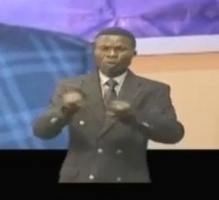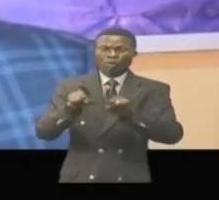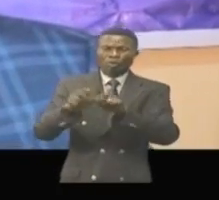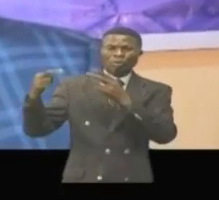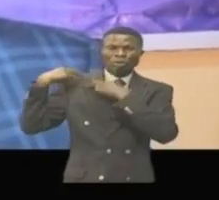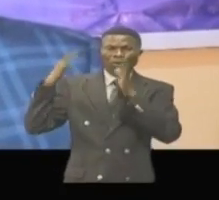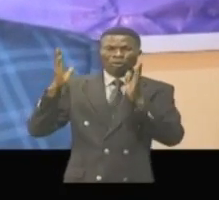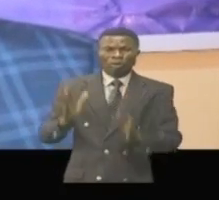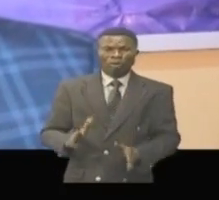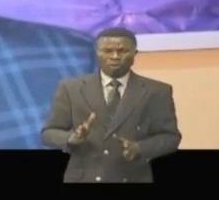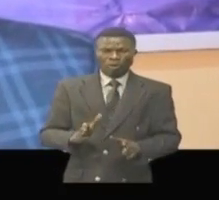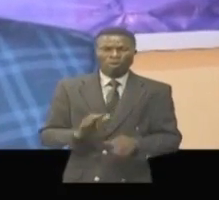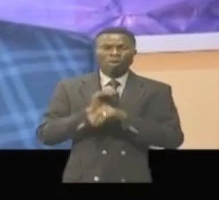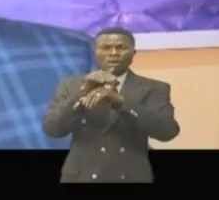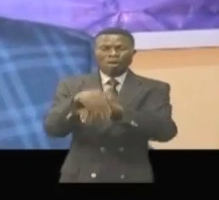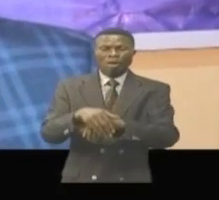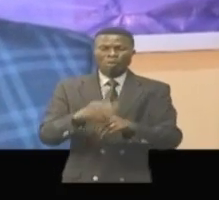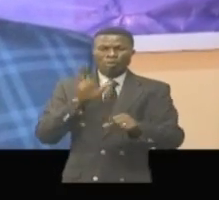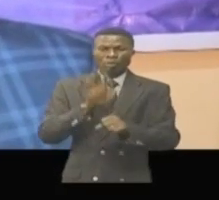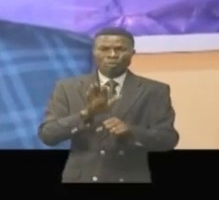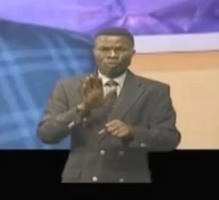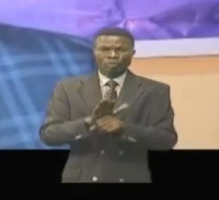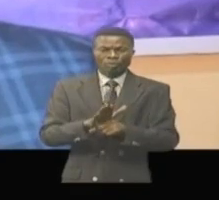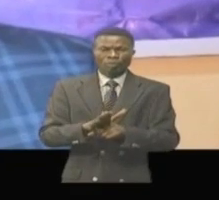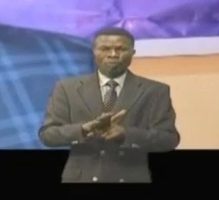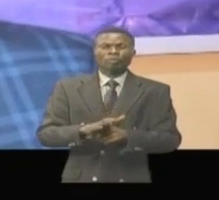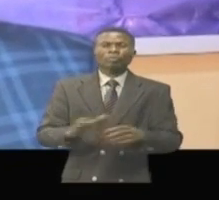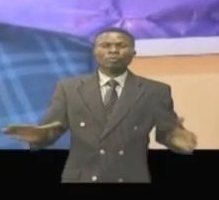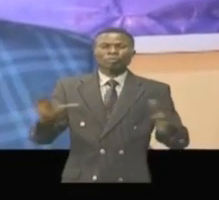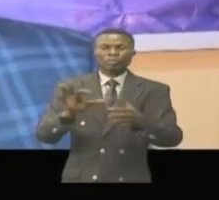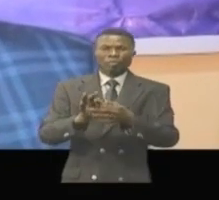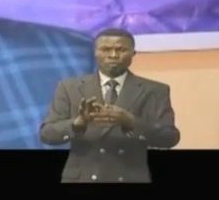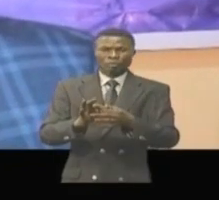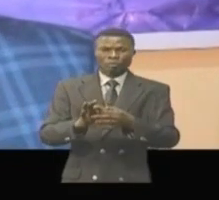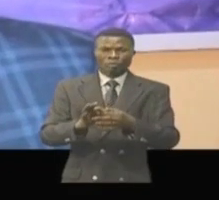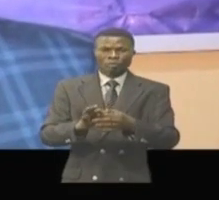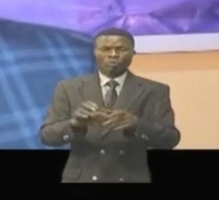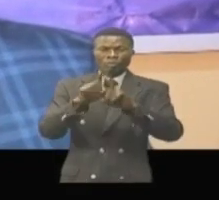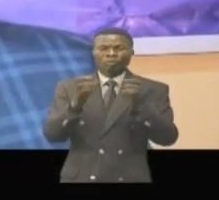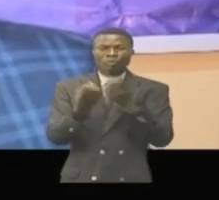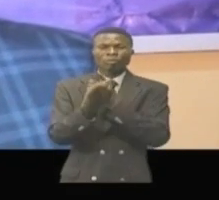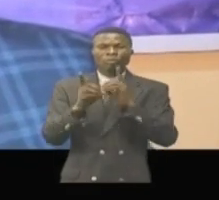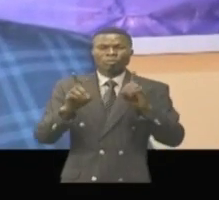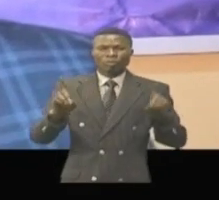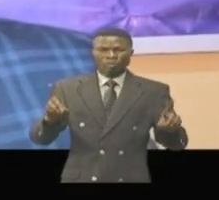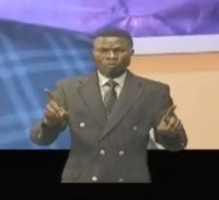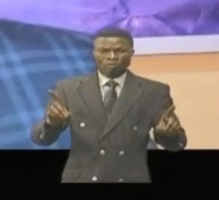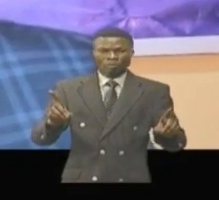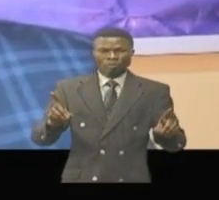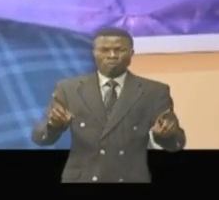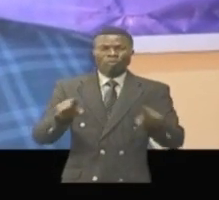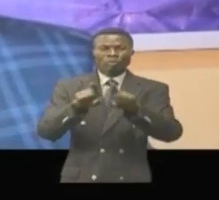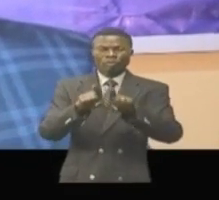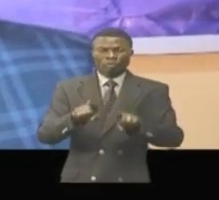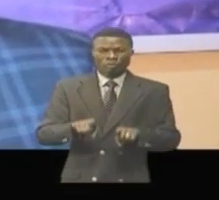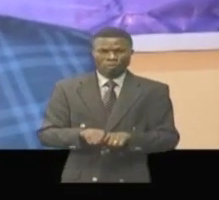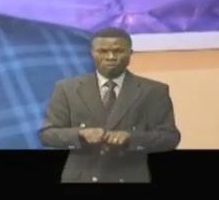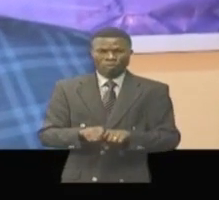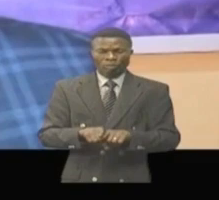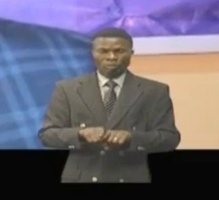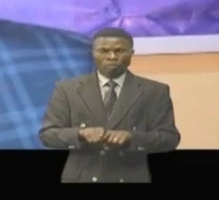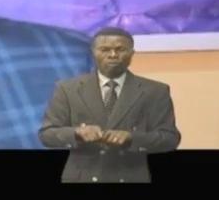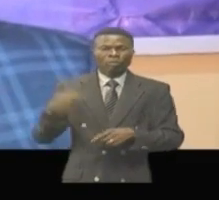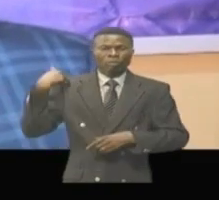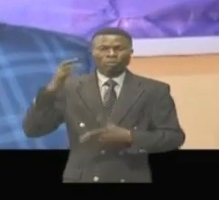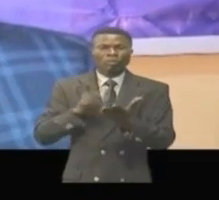en participant activement à la consolidation de la démocratie et de l'état de droit,